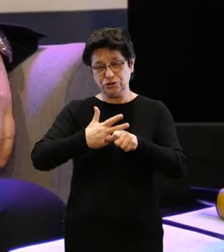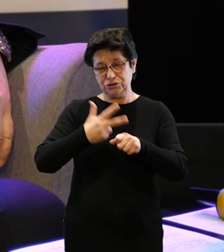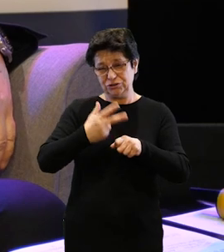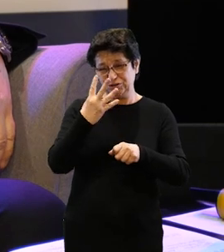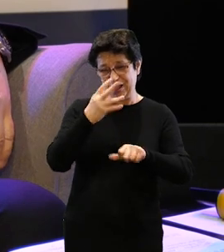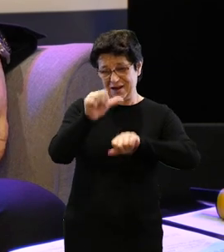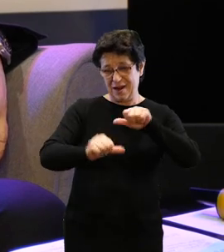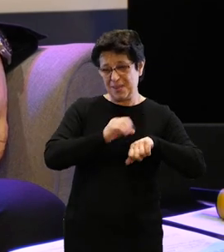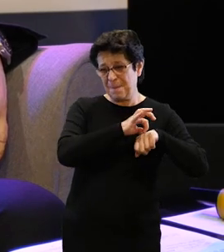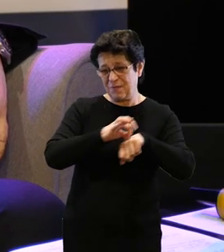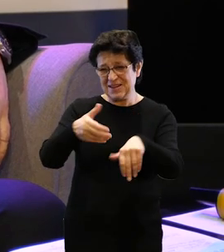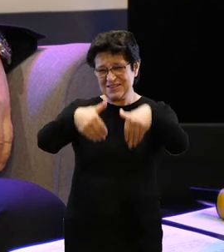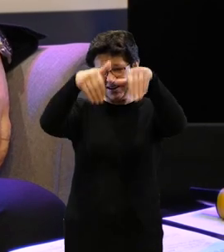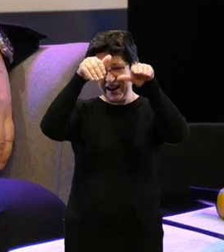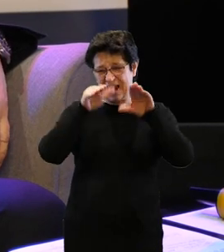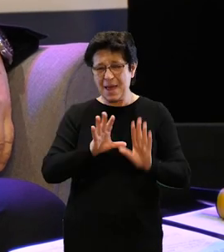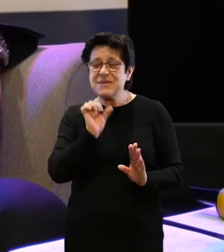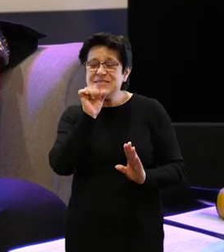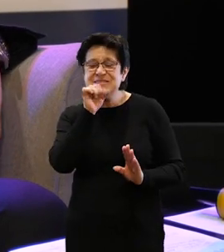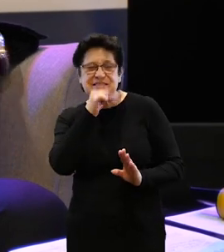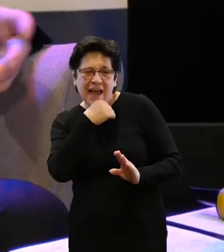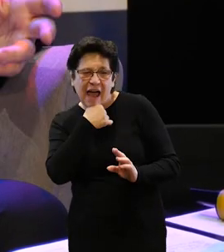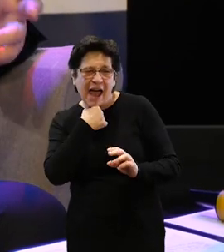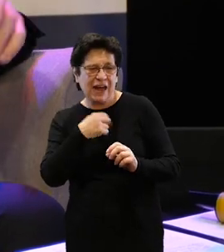satysfakcją powiedzieć że nie jednego lekarza